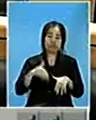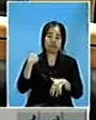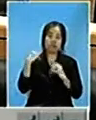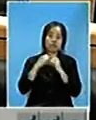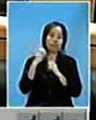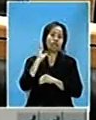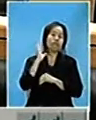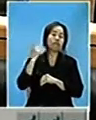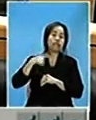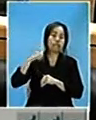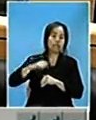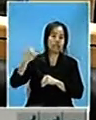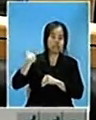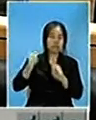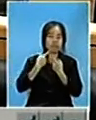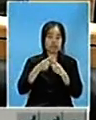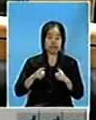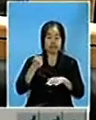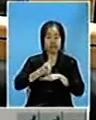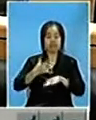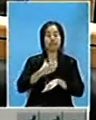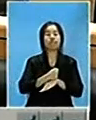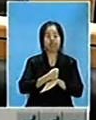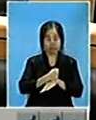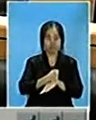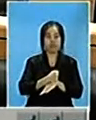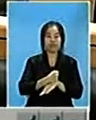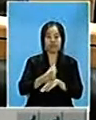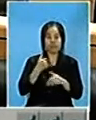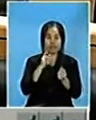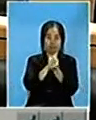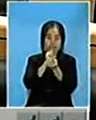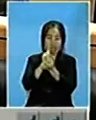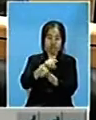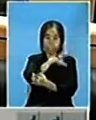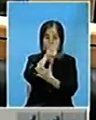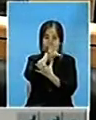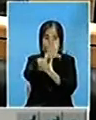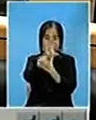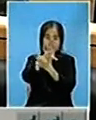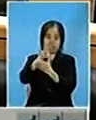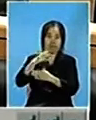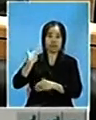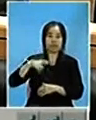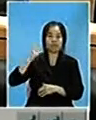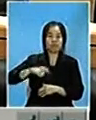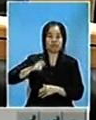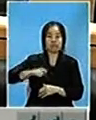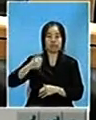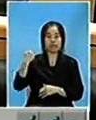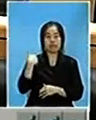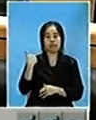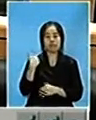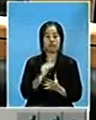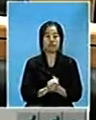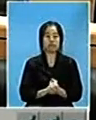หรอกครับแต่นักการเมืองนี่แทรกแซงยิ่งโตเท่าไหร่ยิ่งพยายามที่จะควบคุมศาลยิ่งโตเท่าไหร่ยิ่งพยายามจะควบคุมกระบวนการยุติ